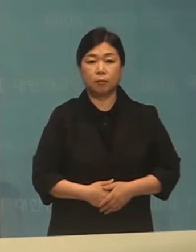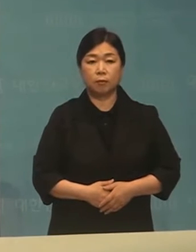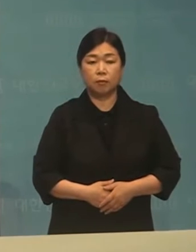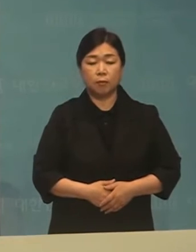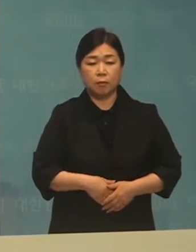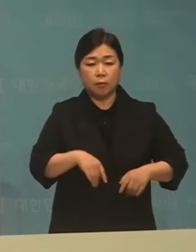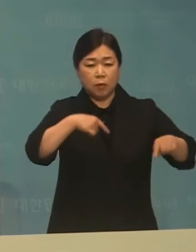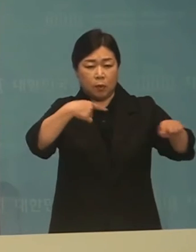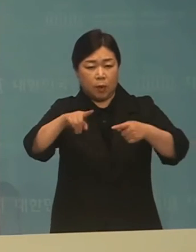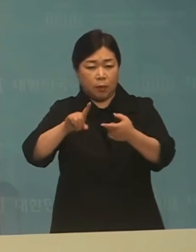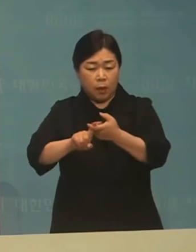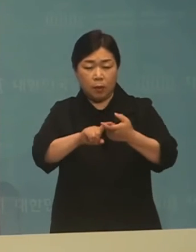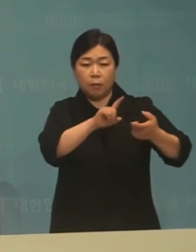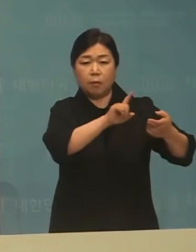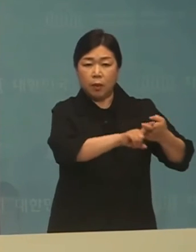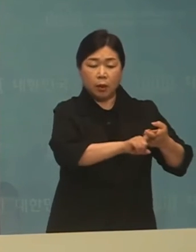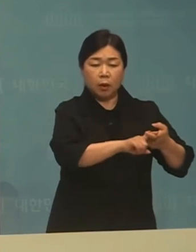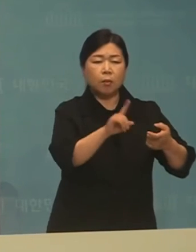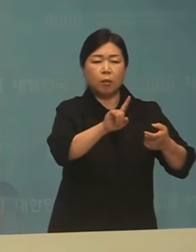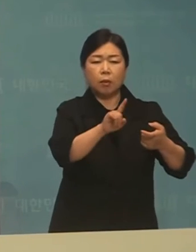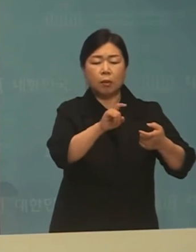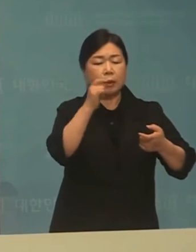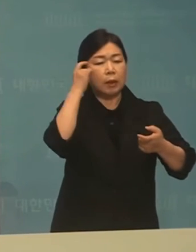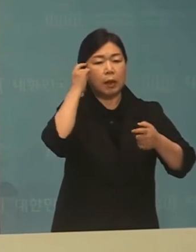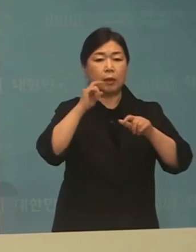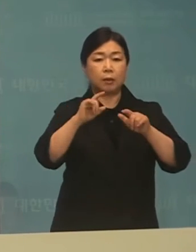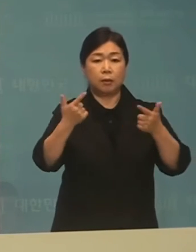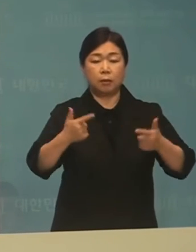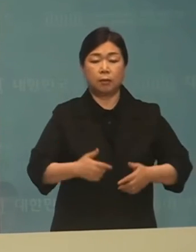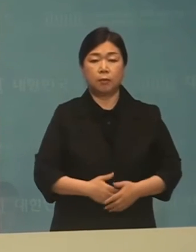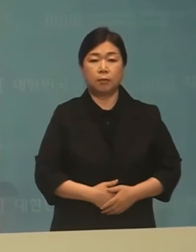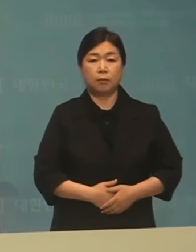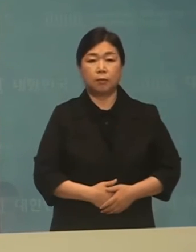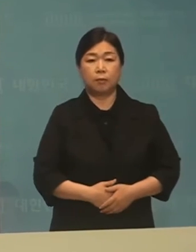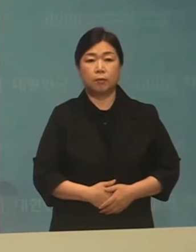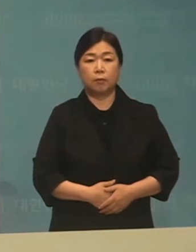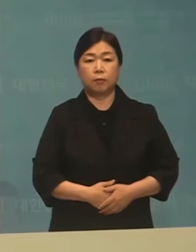정파적인 것은 고려하지 않습니다.